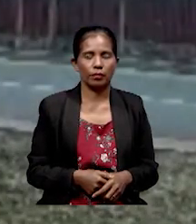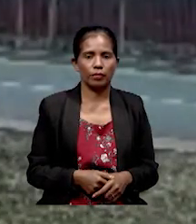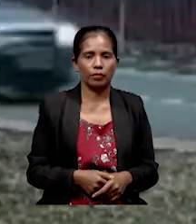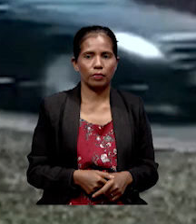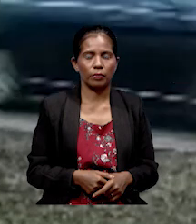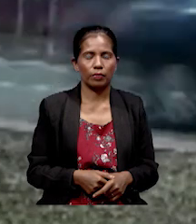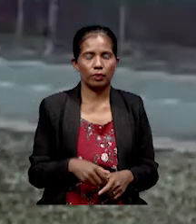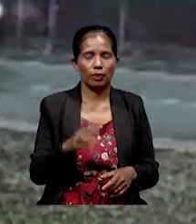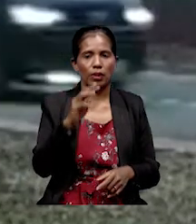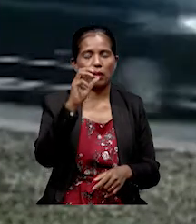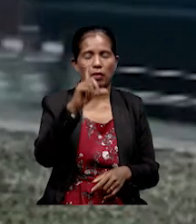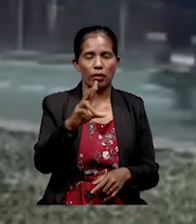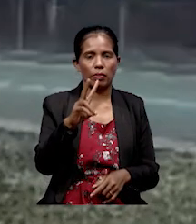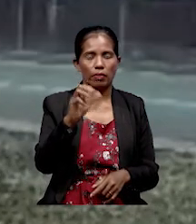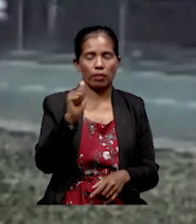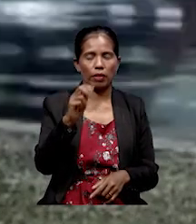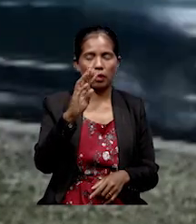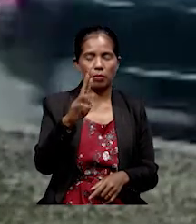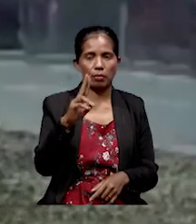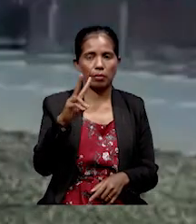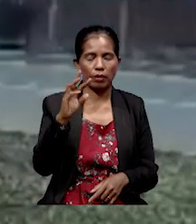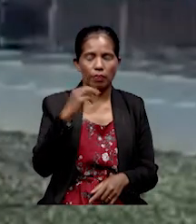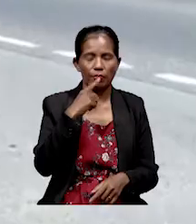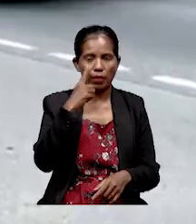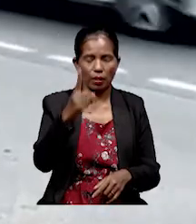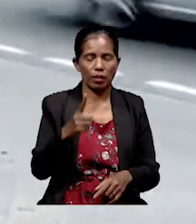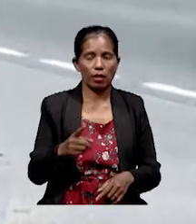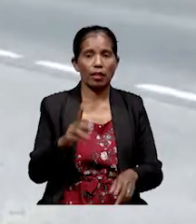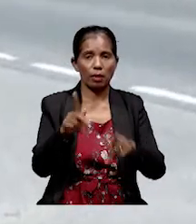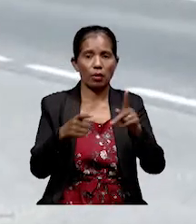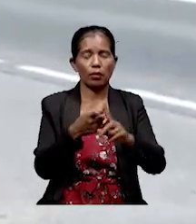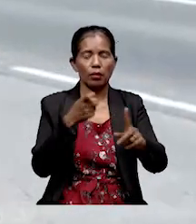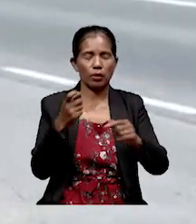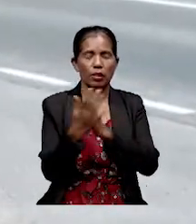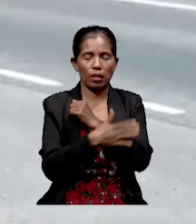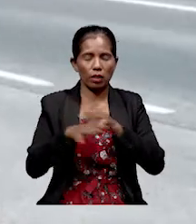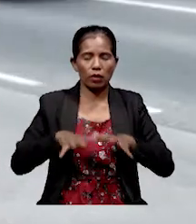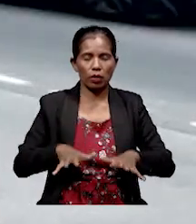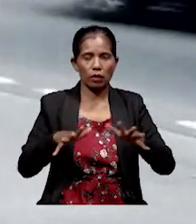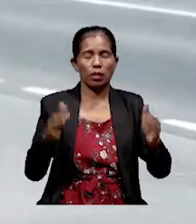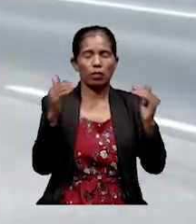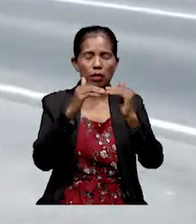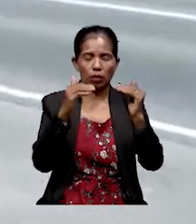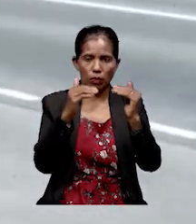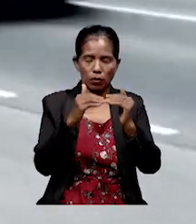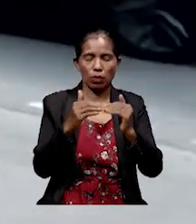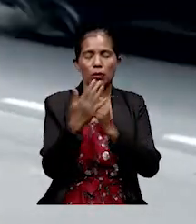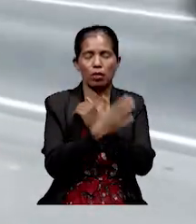Vladimir Medinsky ia kuarta semana neha teten, delegação Rússia to'o ho di halo negociação ba segundo ronde ho Ucrânia.